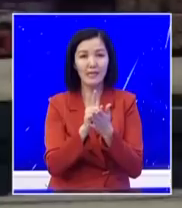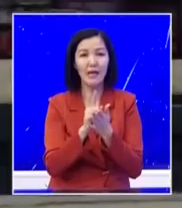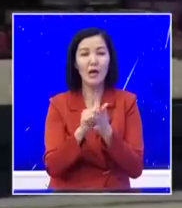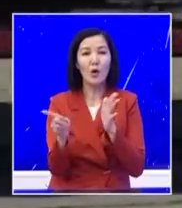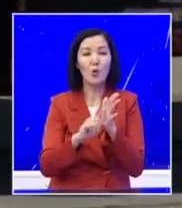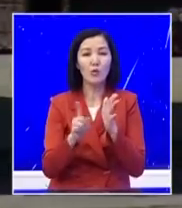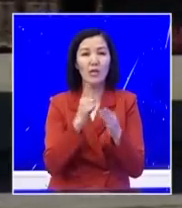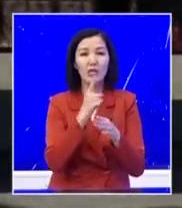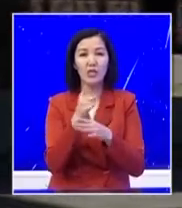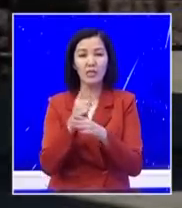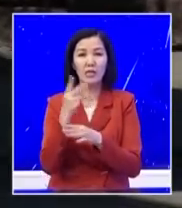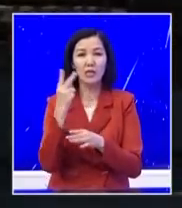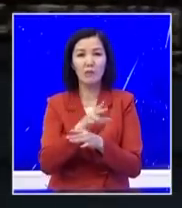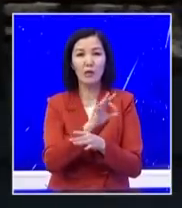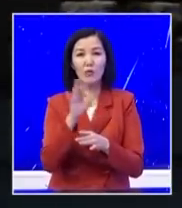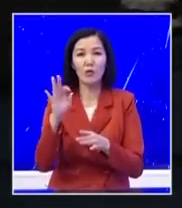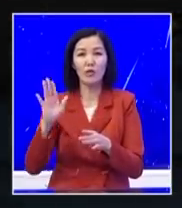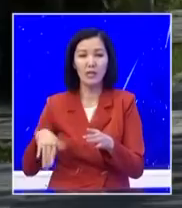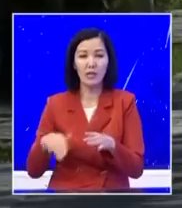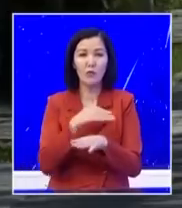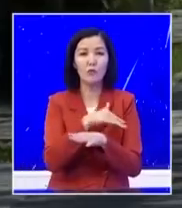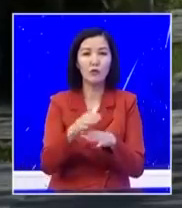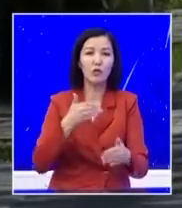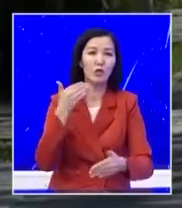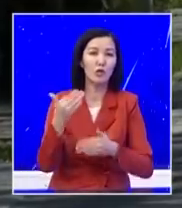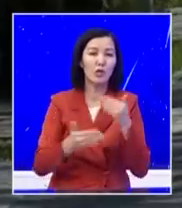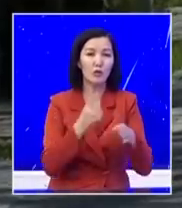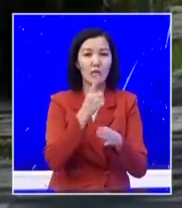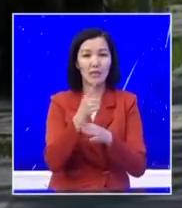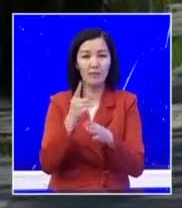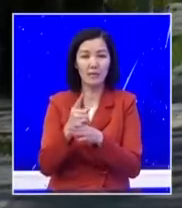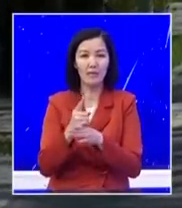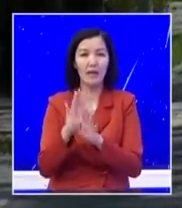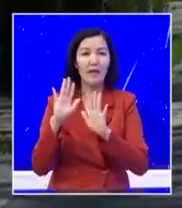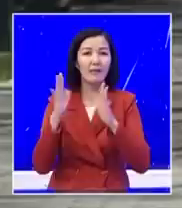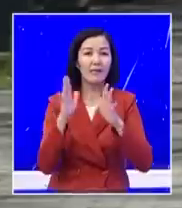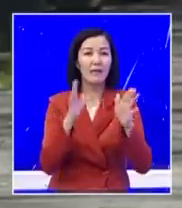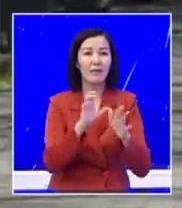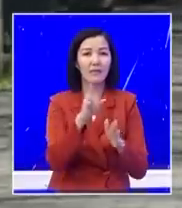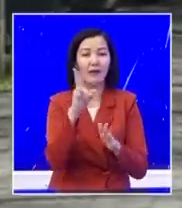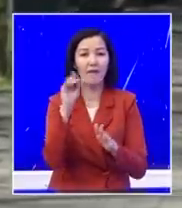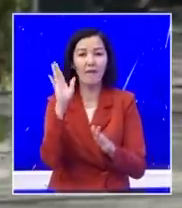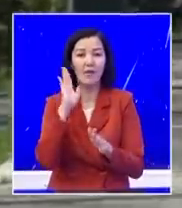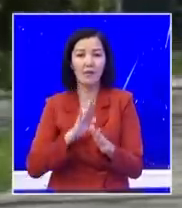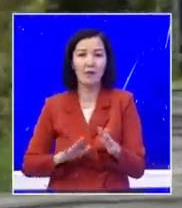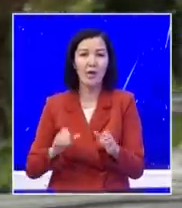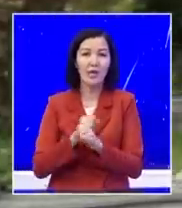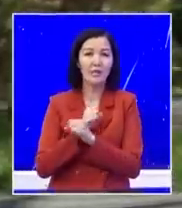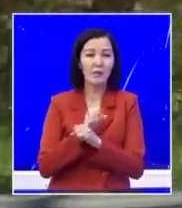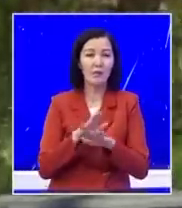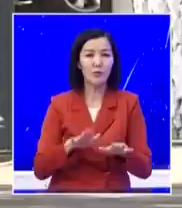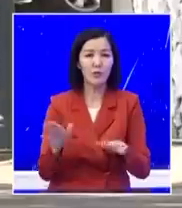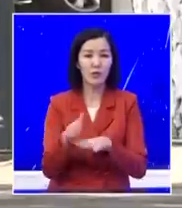қозғалыс шектеледі. 20:00-ден кейін көшеде бей-берекет жүруге тыйым салынады. Саябақ, сквер, жағалау сынды демалыс